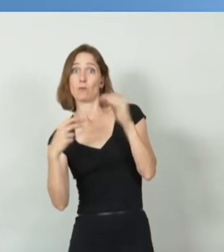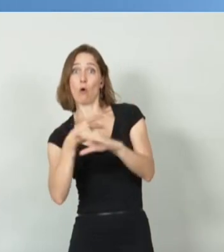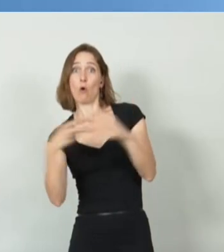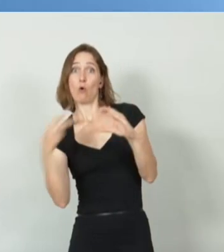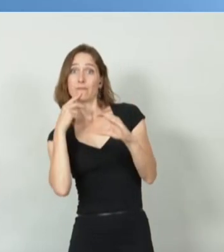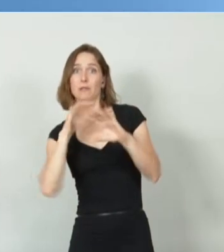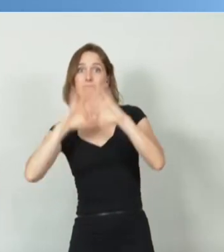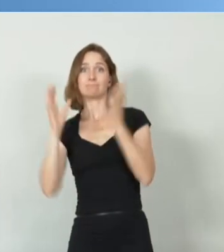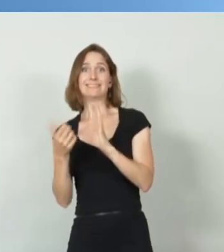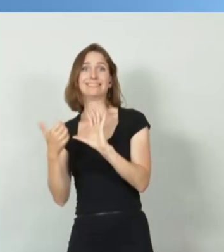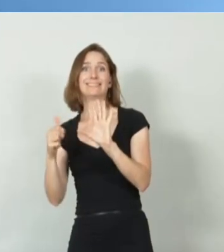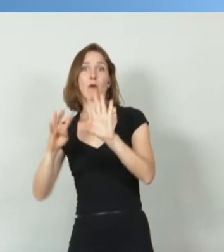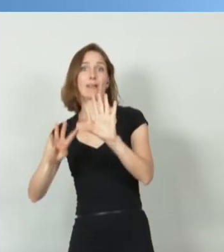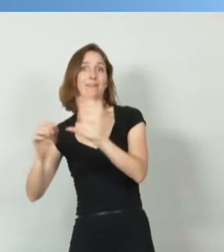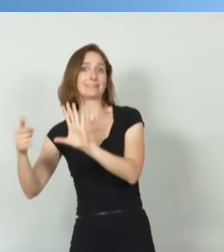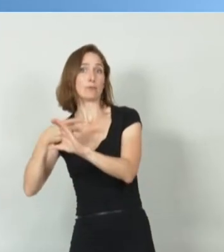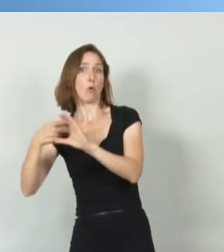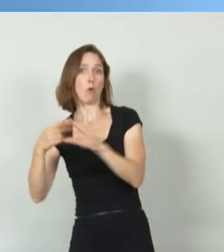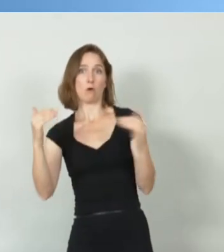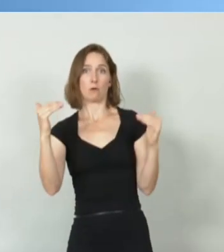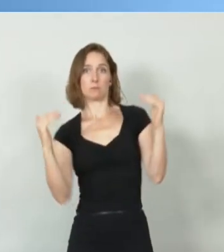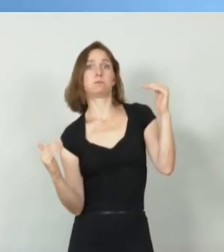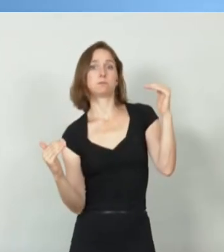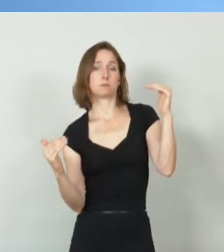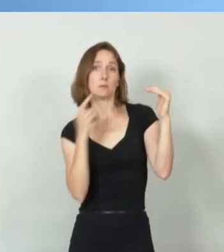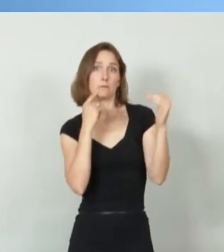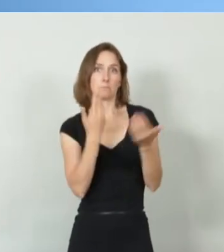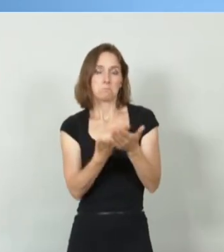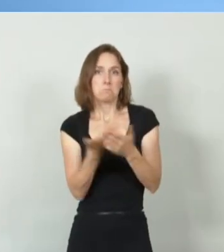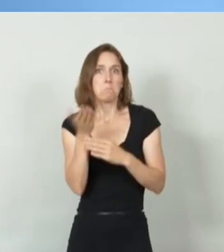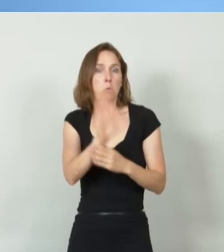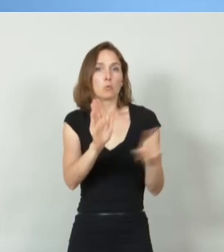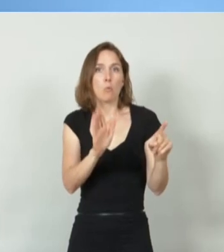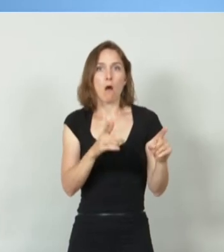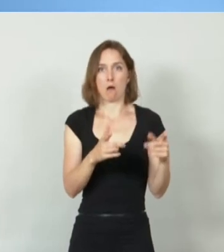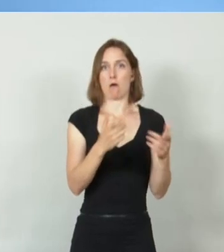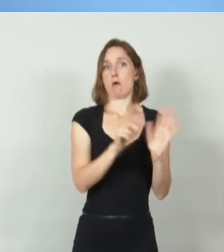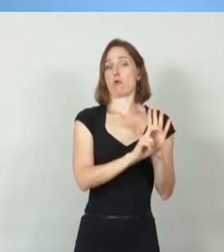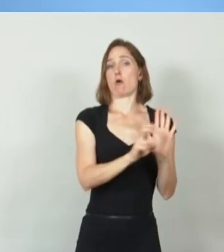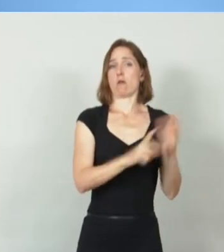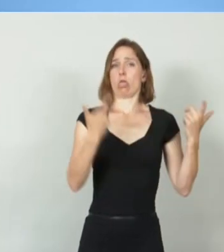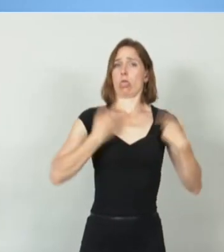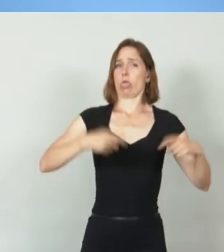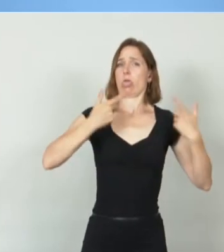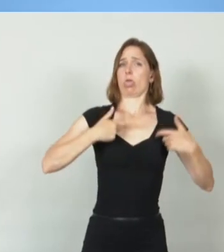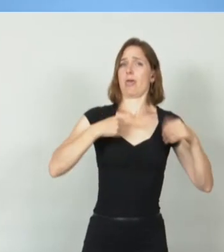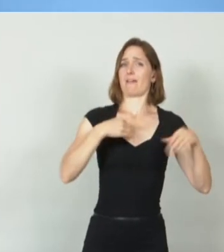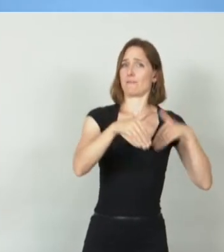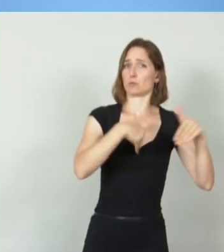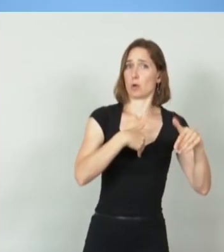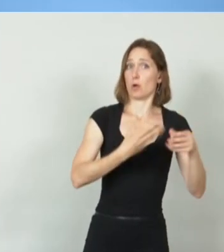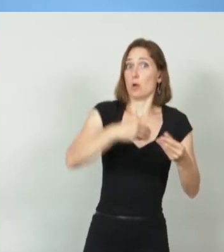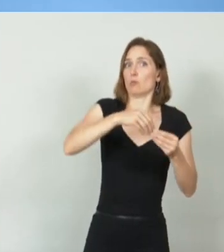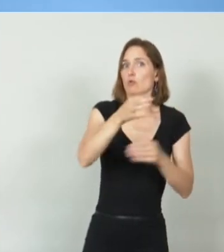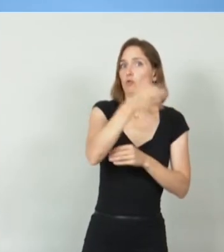euros donc deux indicateurs qui montrent que Grenoble dépensent beaucoup plus en fonctionnement que les autres villes comparables et à un taux d'imposition